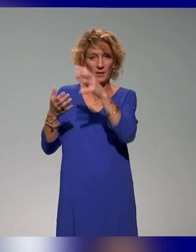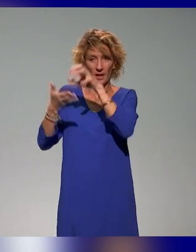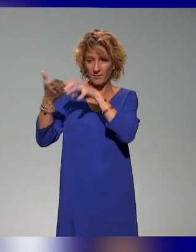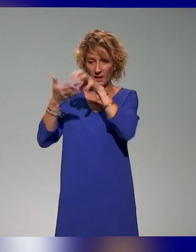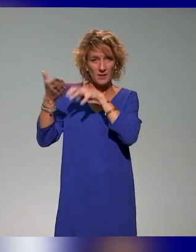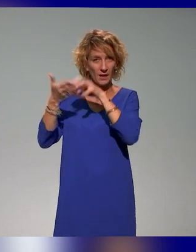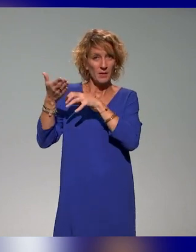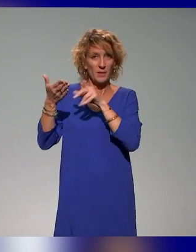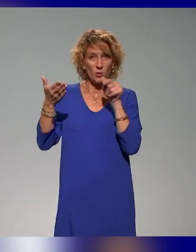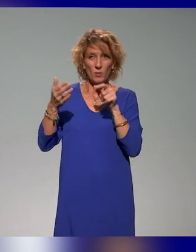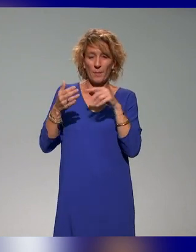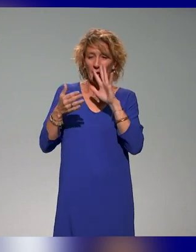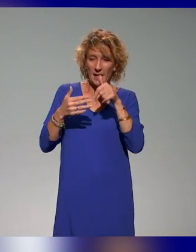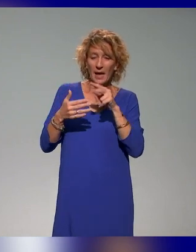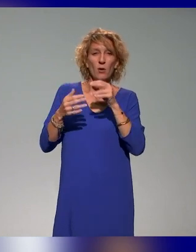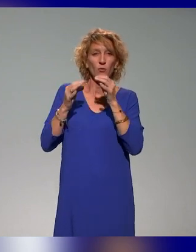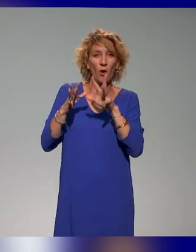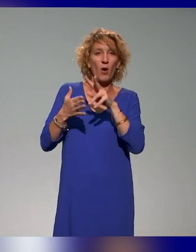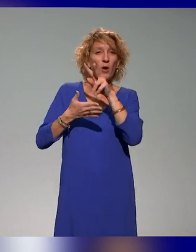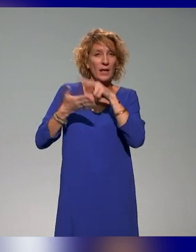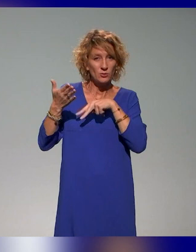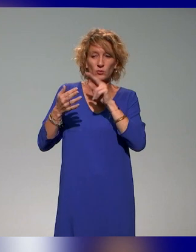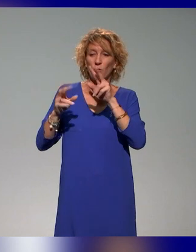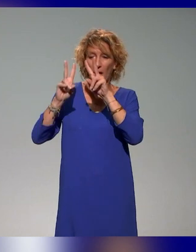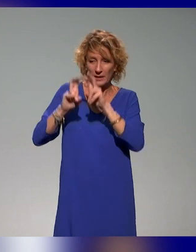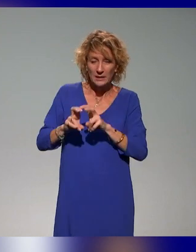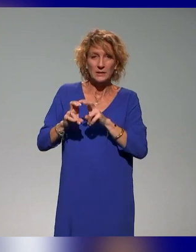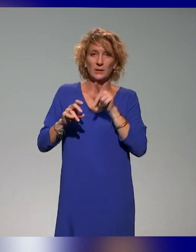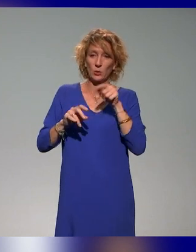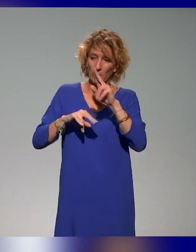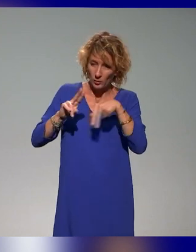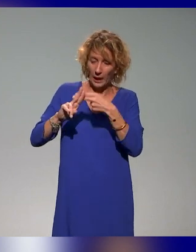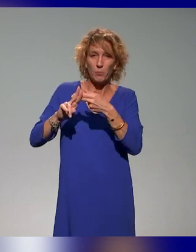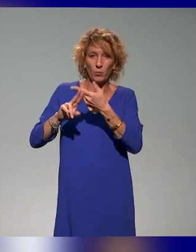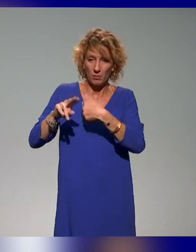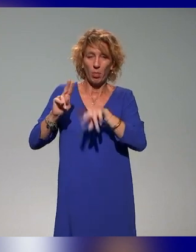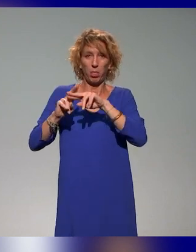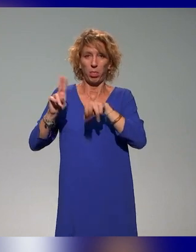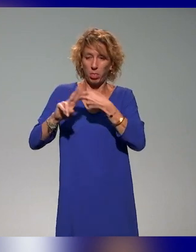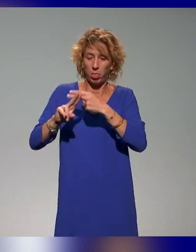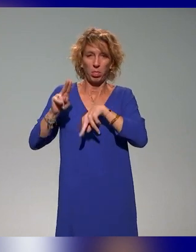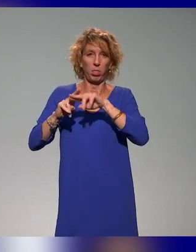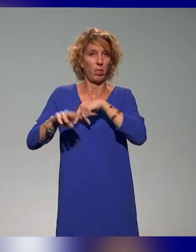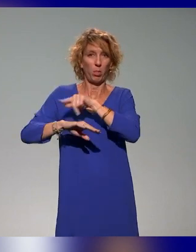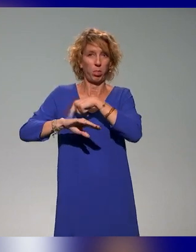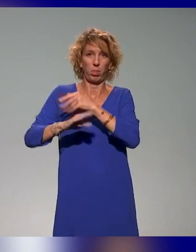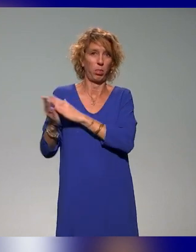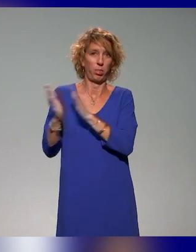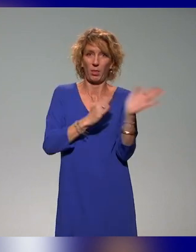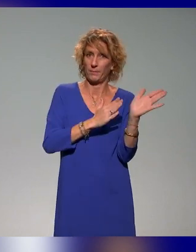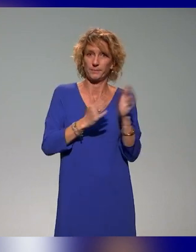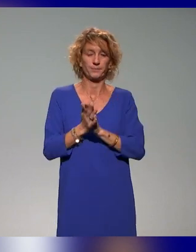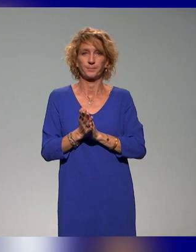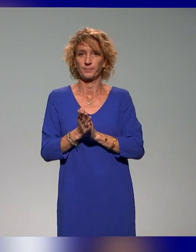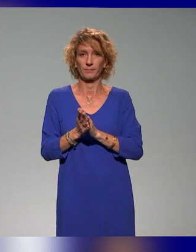y a un temps de lecture, il y a un temps d'analyse, et le temps qu'il réponde, plusieurs messages, c'était passé.